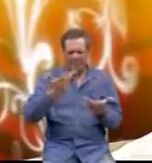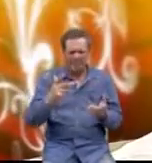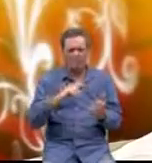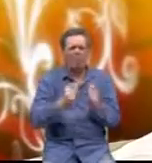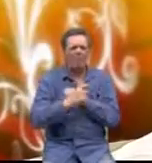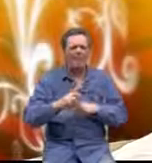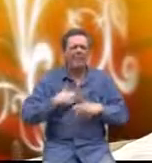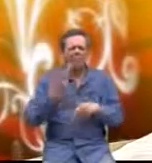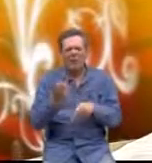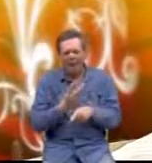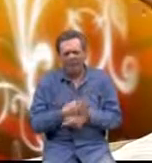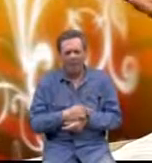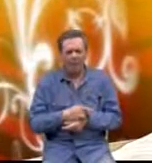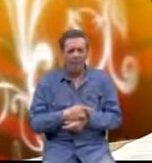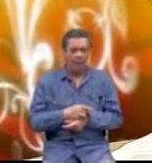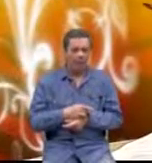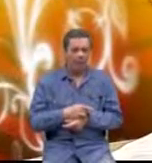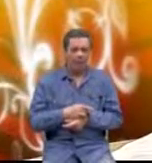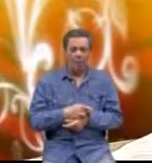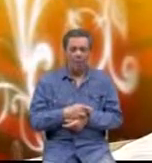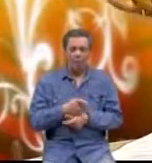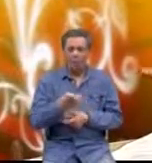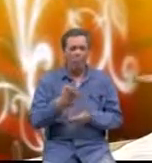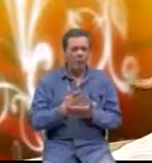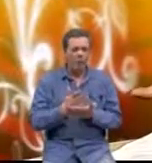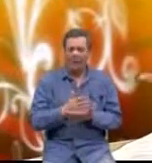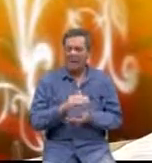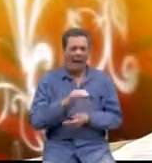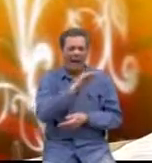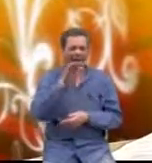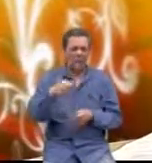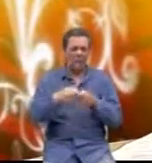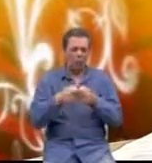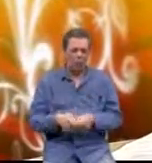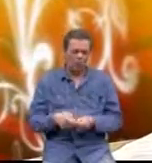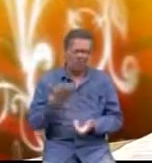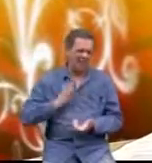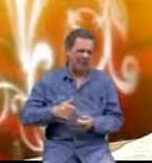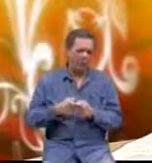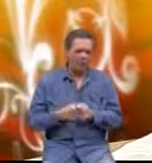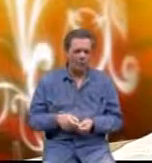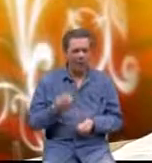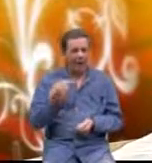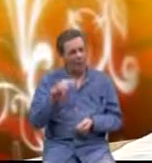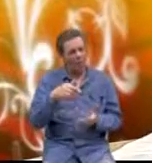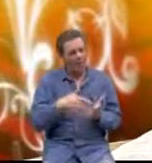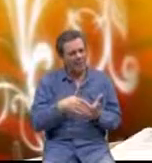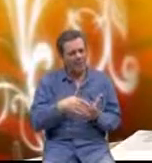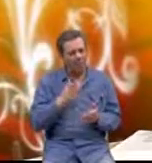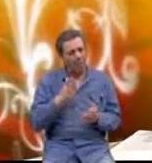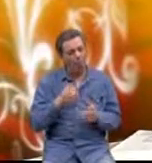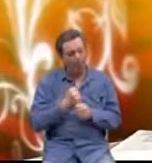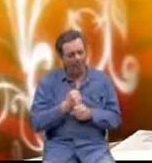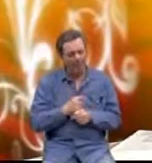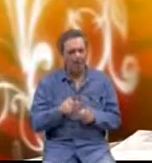biti zdraviji, ovo, ono, amo, tamo. To ti uvijek još na razini društva civilnog. Ali to bi se trebalo možda napraviti kao